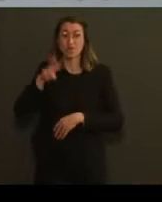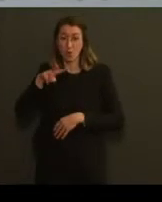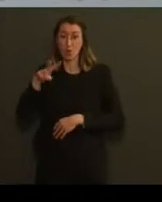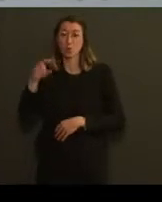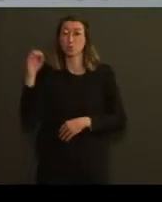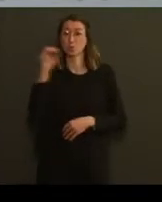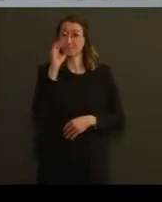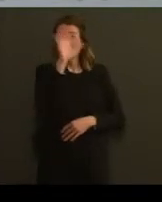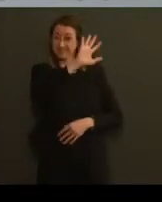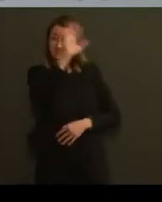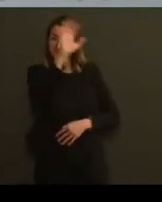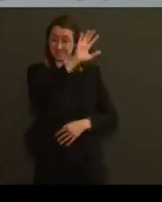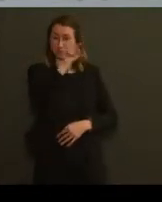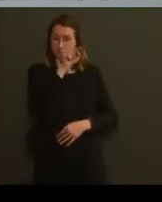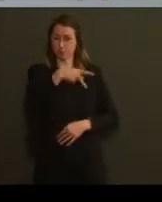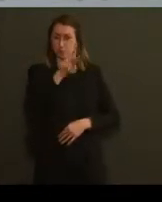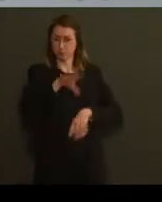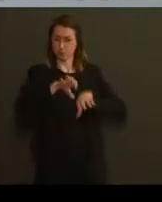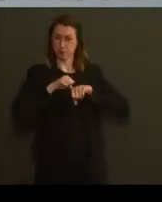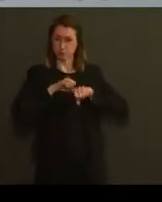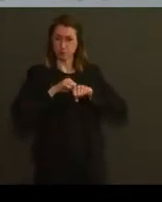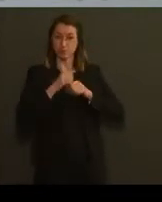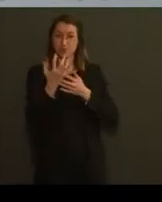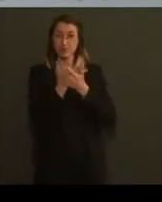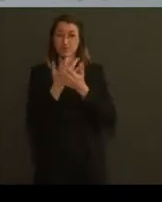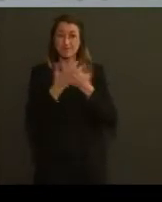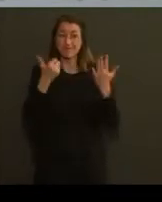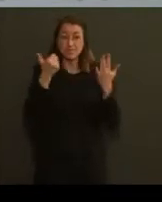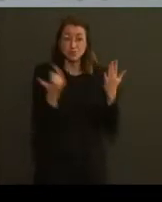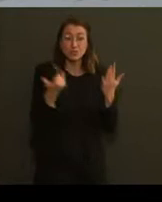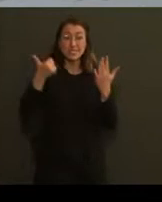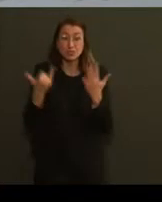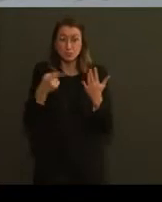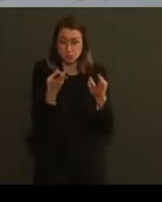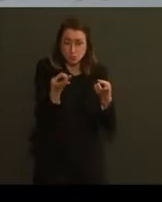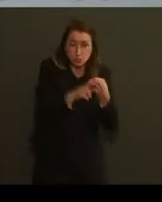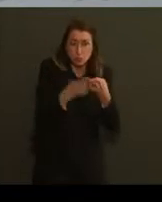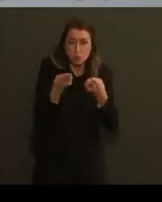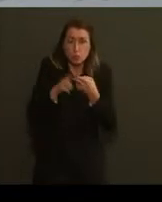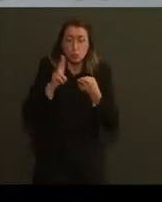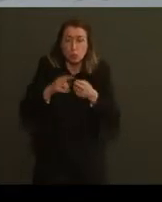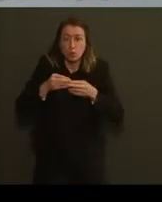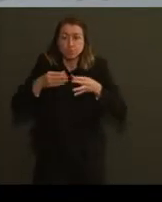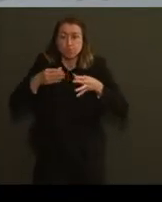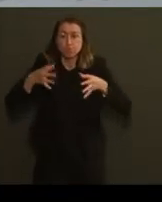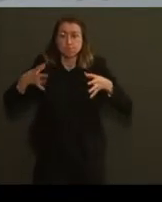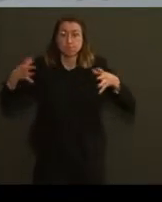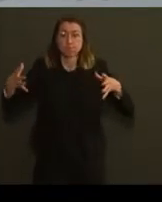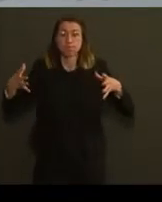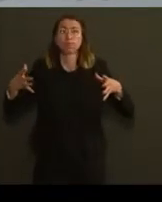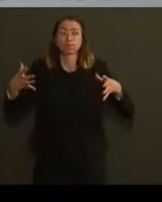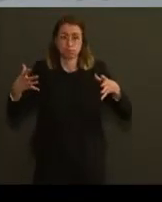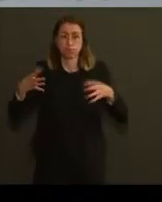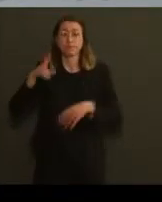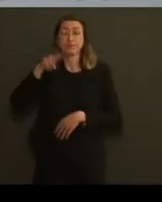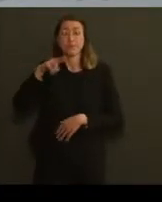chiffres doublent désormais tous les 6 jours. La Flandre occidentale est suivie par le Limbourg, vous voyez